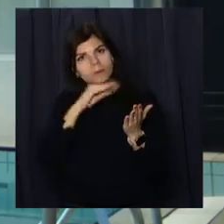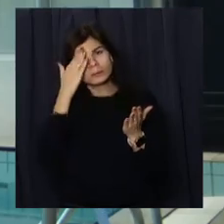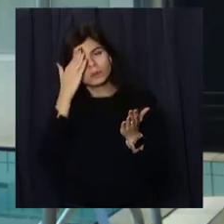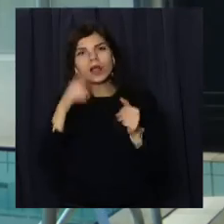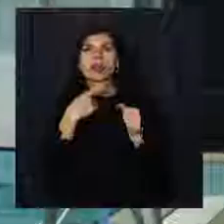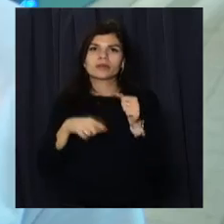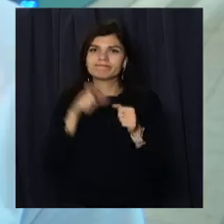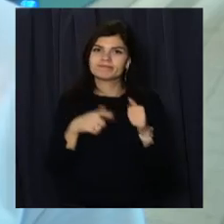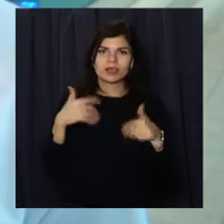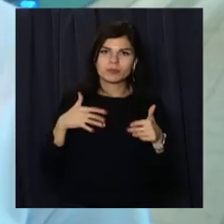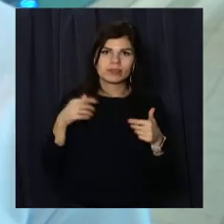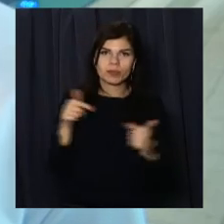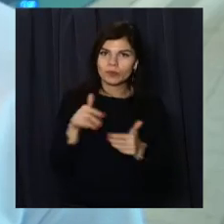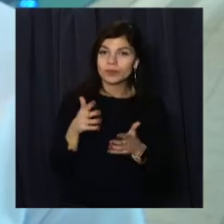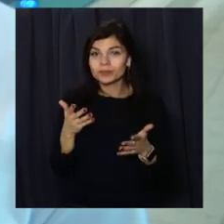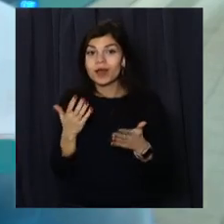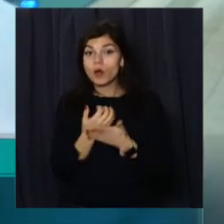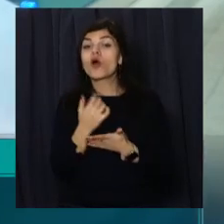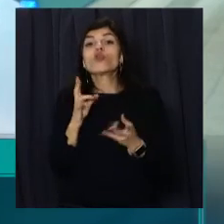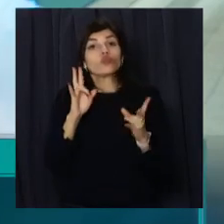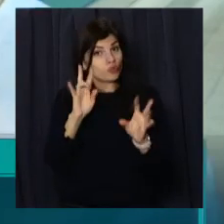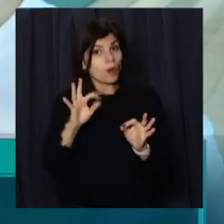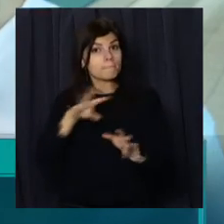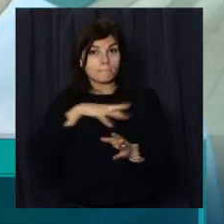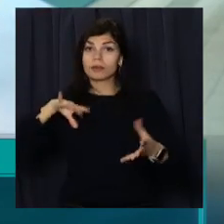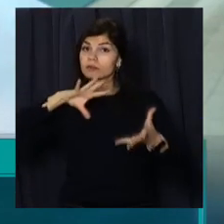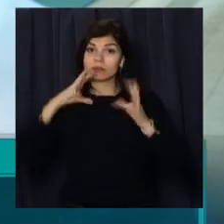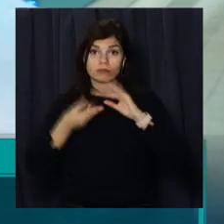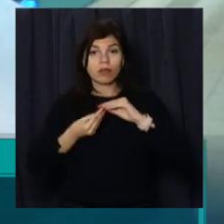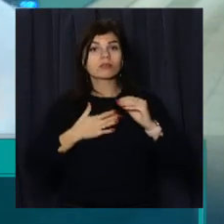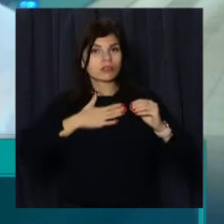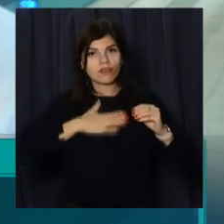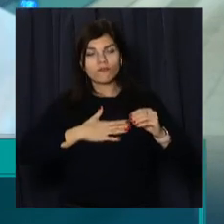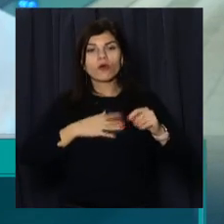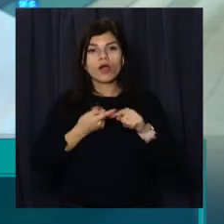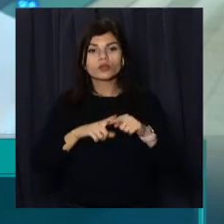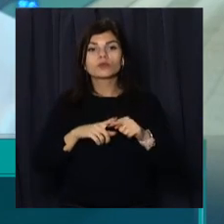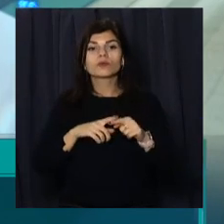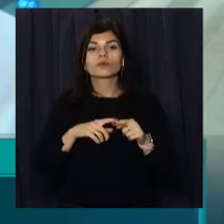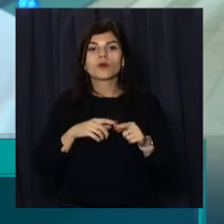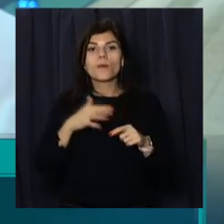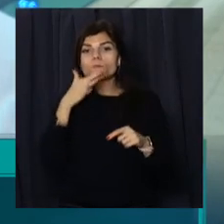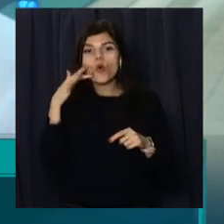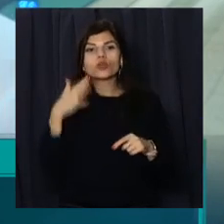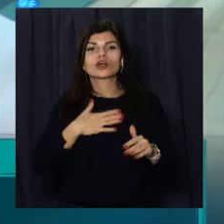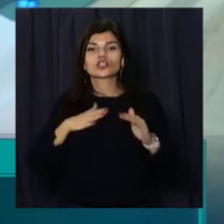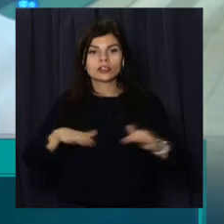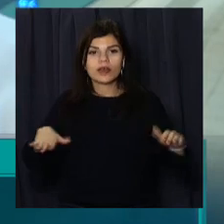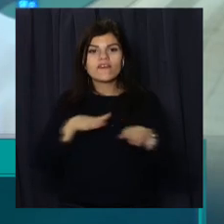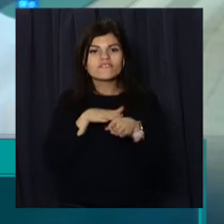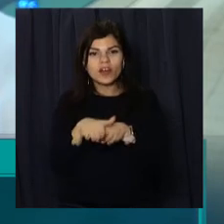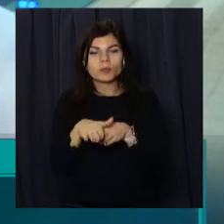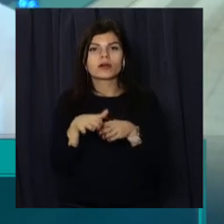у спортшколі. Ми довольні результатами. Я думаю, что по итогам этих соревнований много наших детей